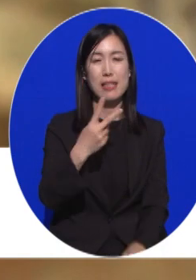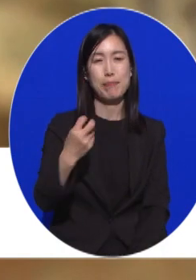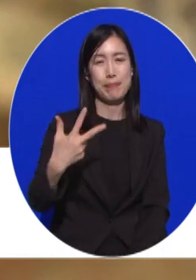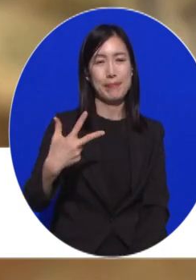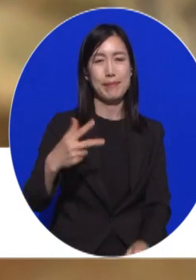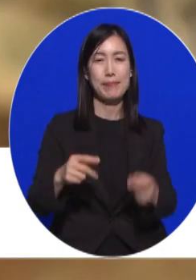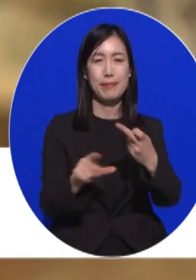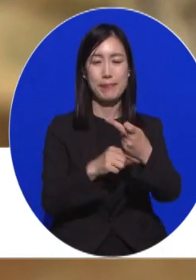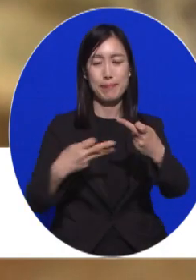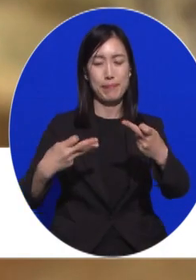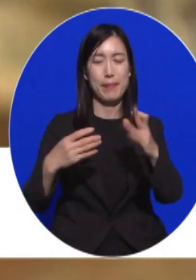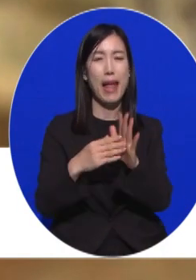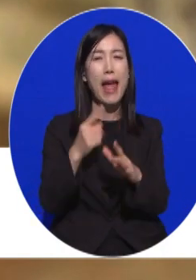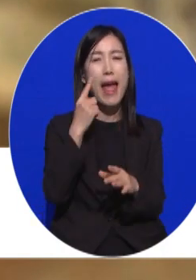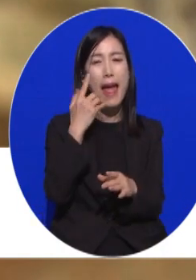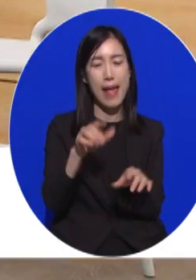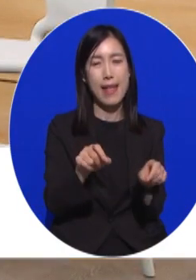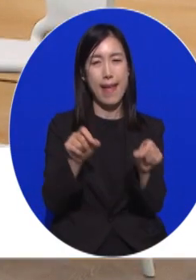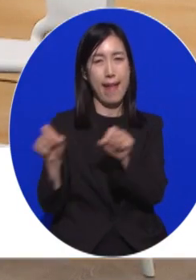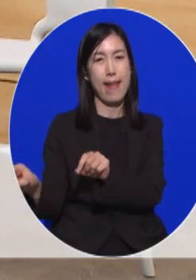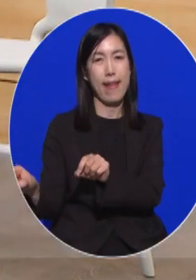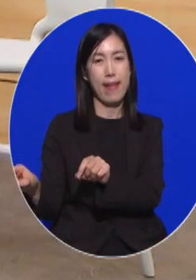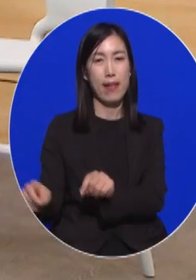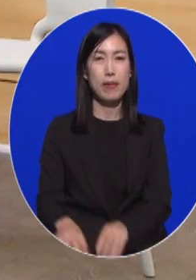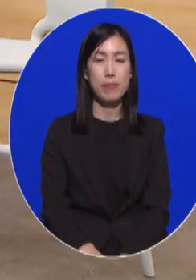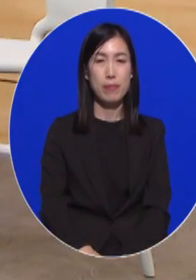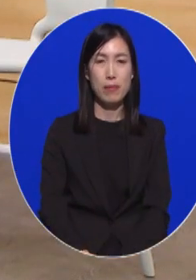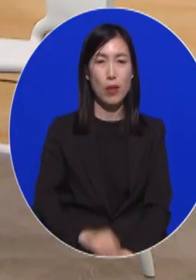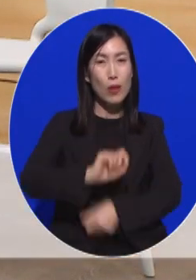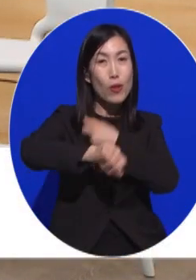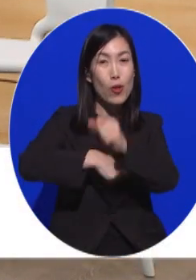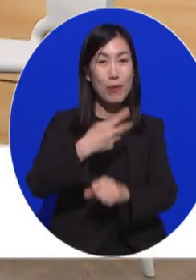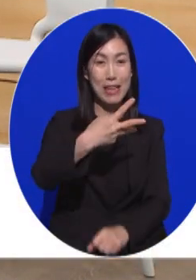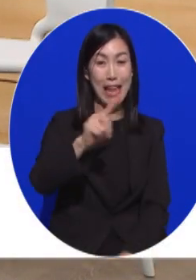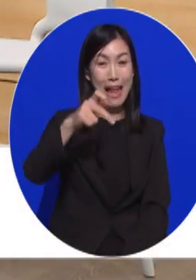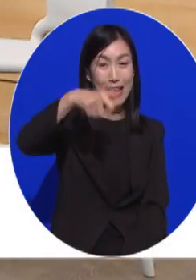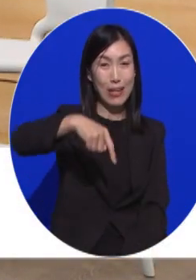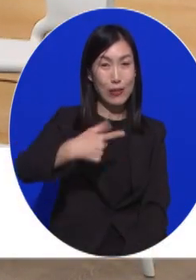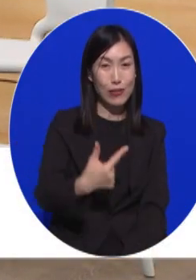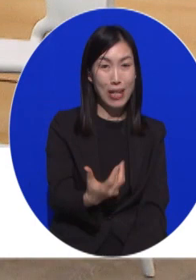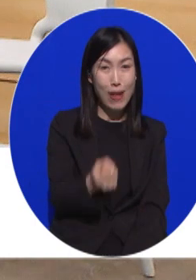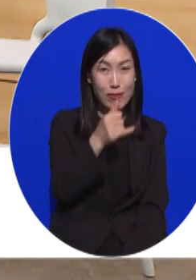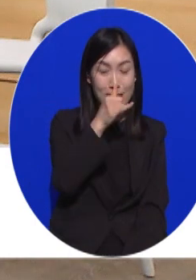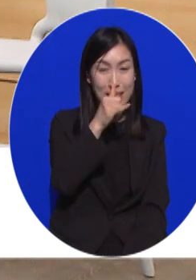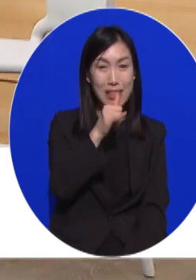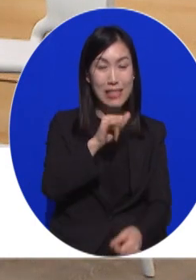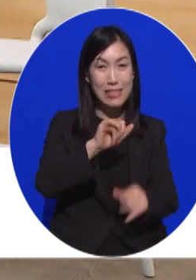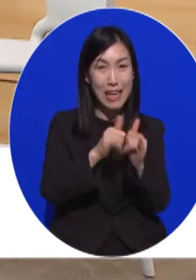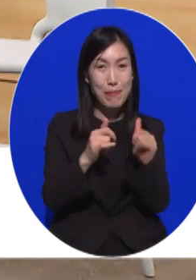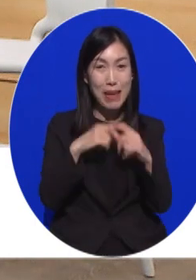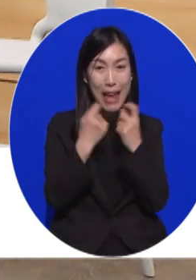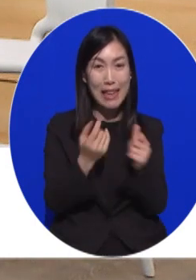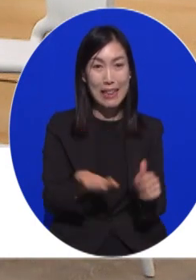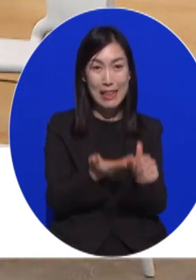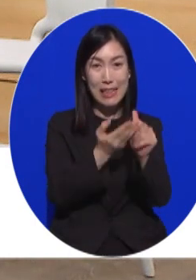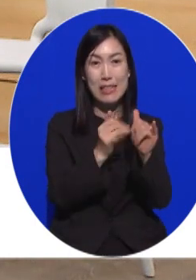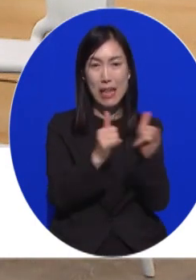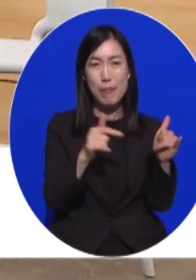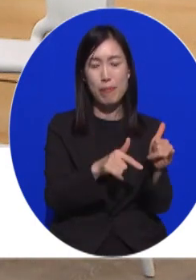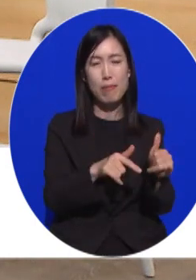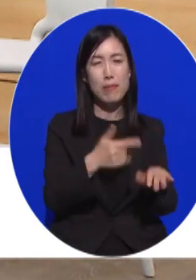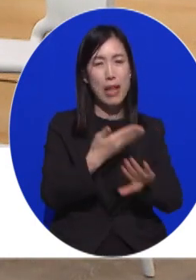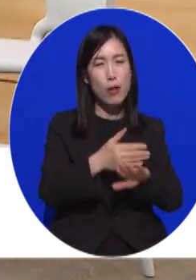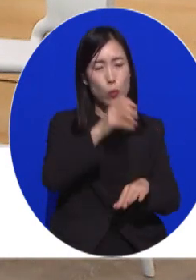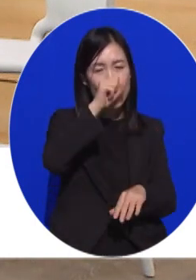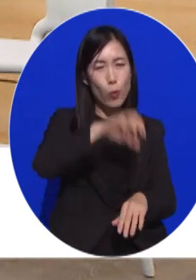12월까지 유예 기간을 부여합니다 기존 라쿤 같은 동물들을 보유하고 있는 분들이이 동물들을 좀